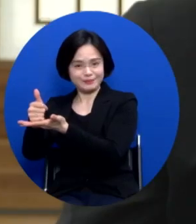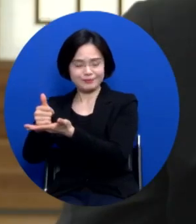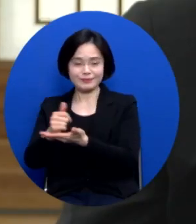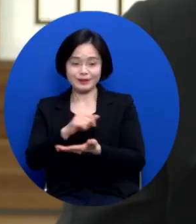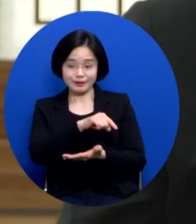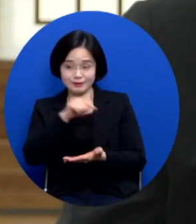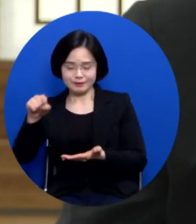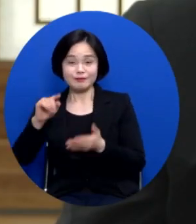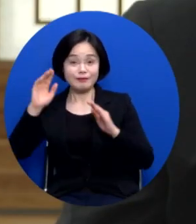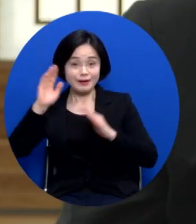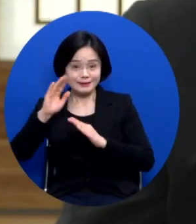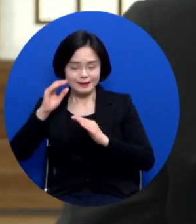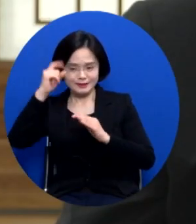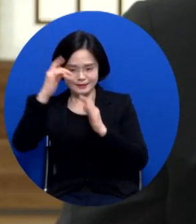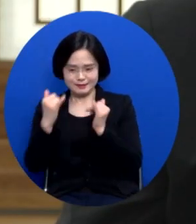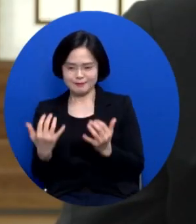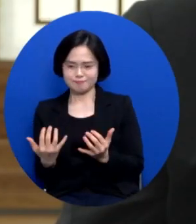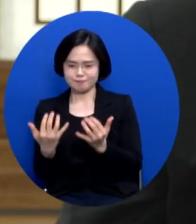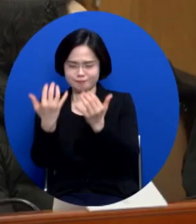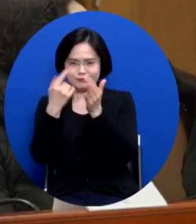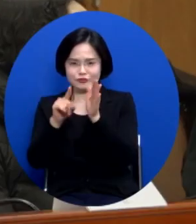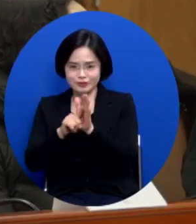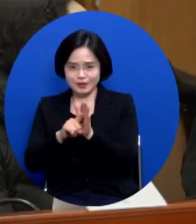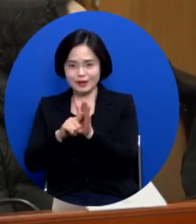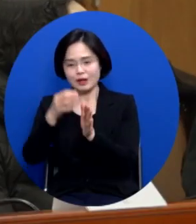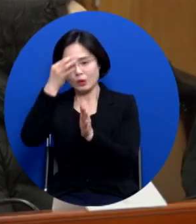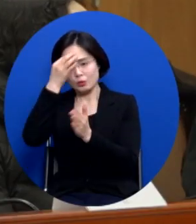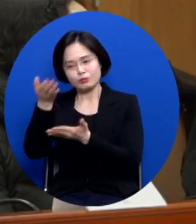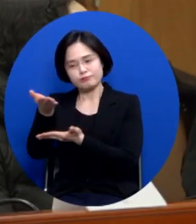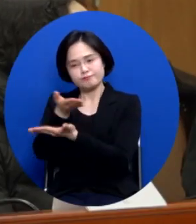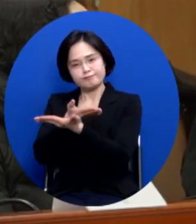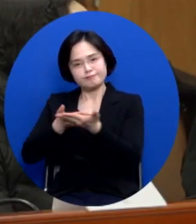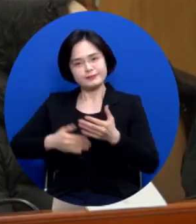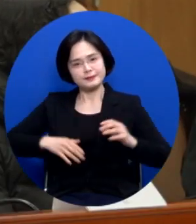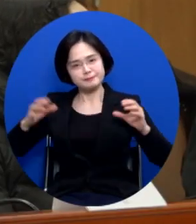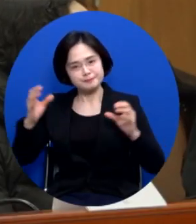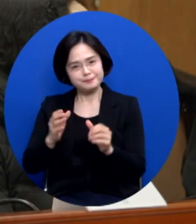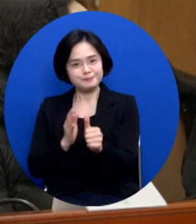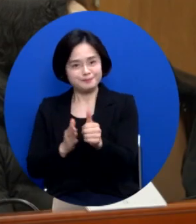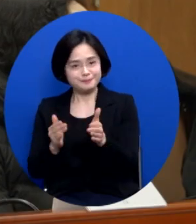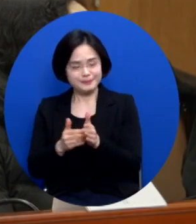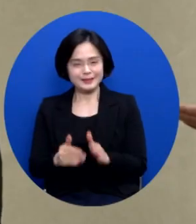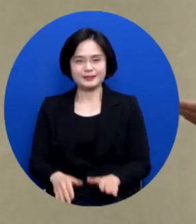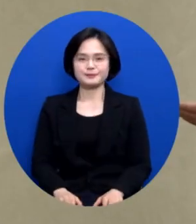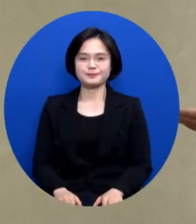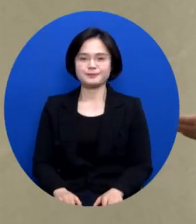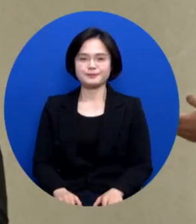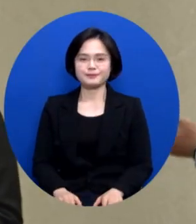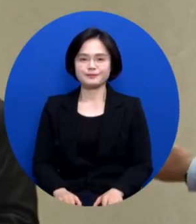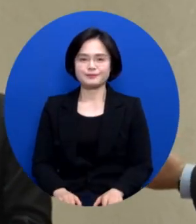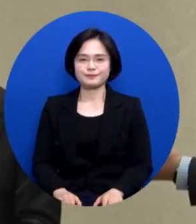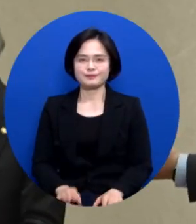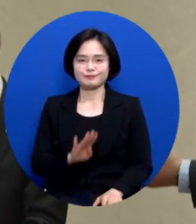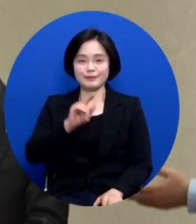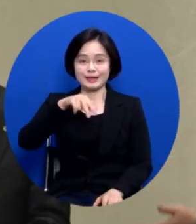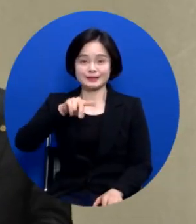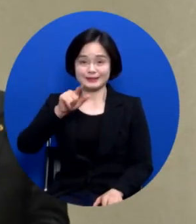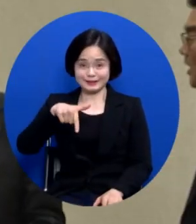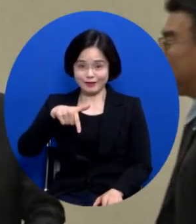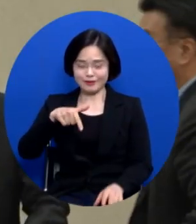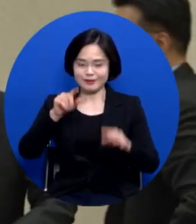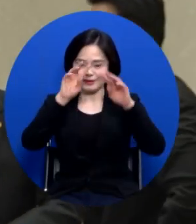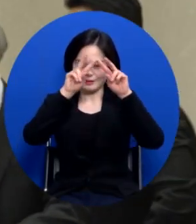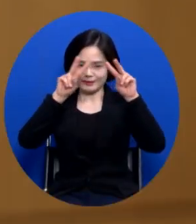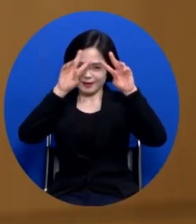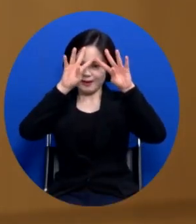학생들이 인재로 성장할 수 있도록 인적 교류 활성화에 힘을 모으자고 밝혔습니다. 백석대 장택현